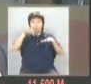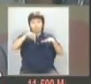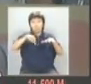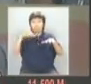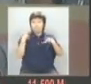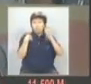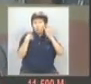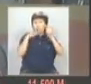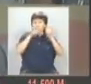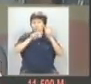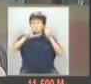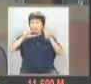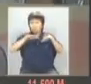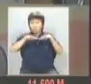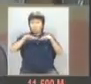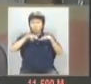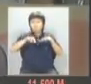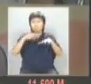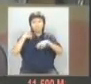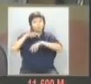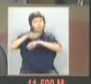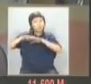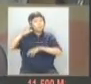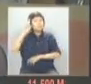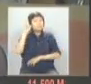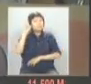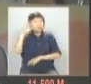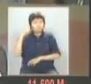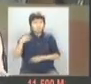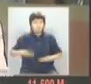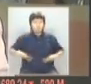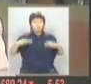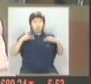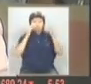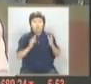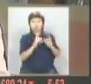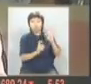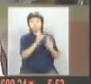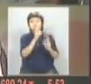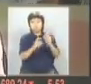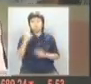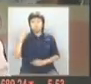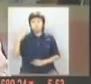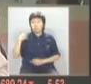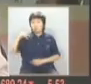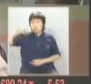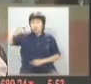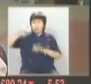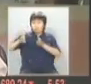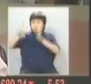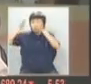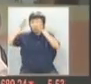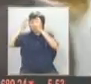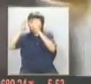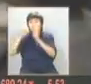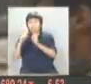แลนในช่วงพักกลงวันตามเวลาท้องถนซึกทำใหมผู้เสียชีวิตหายคนรวมทั้งอาหารอาคารหลายแห่งได้พังทลม